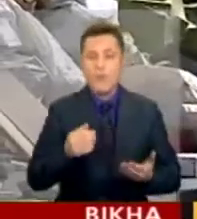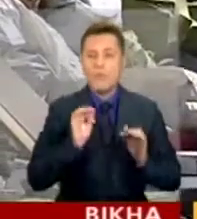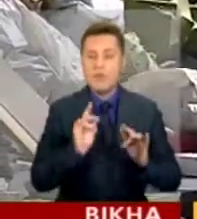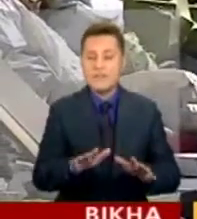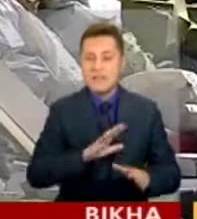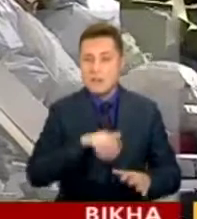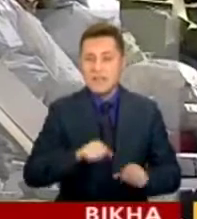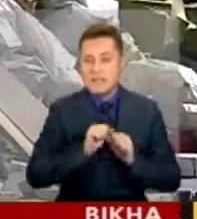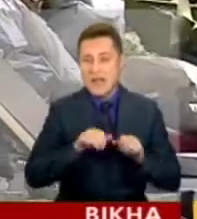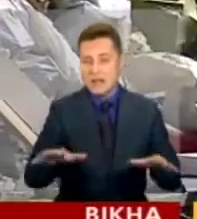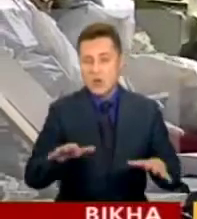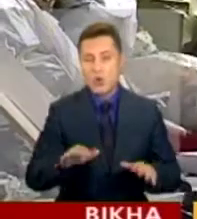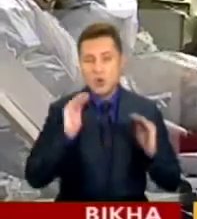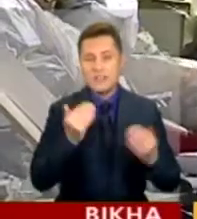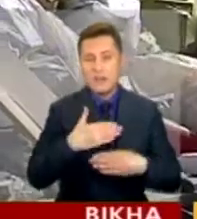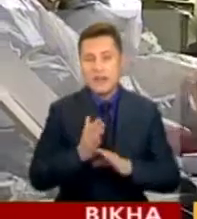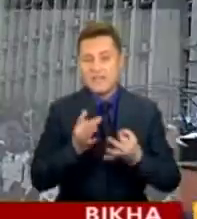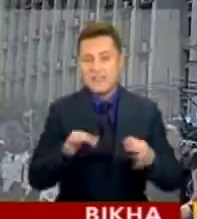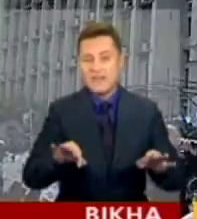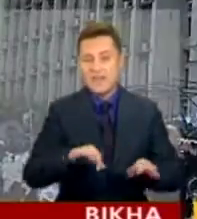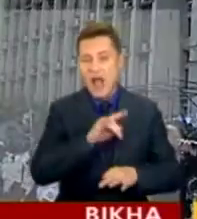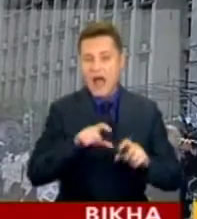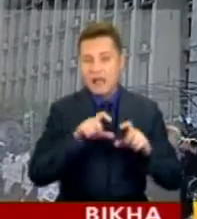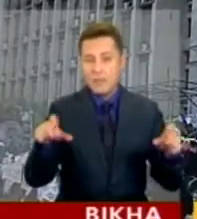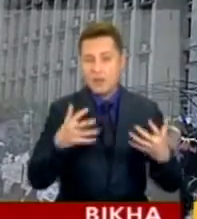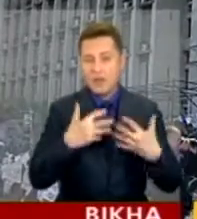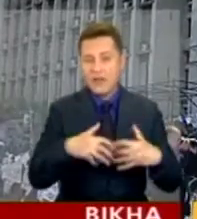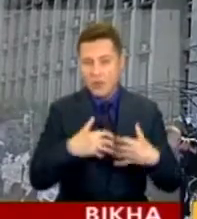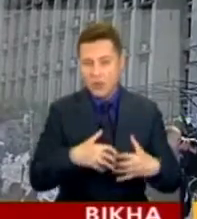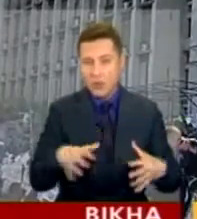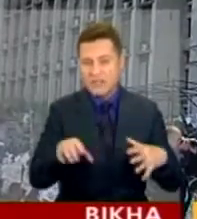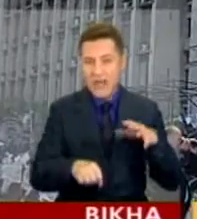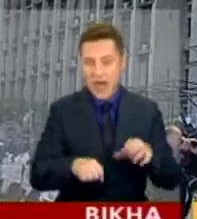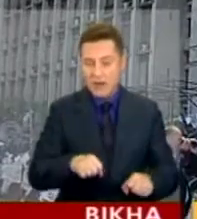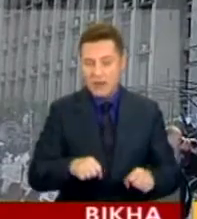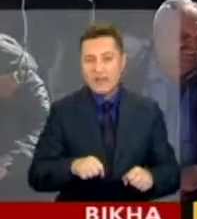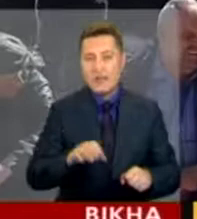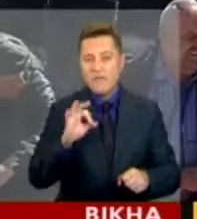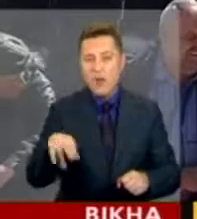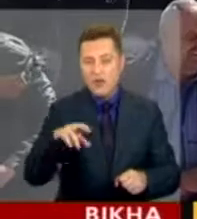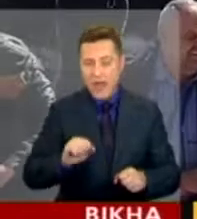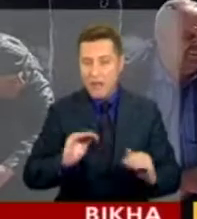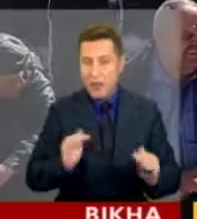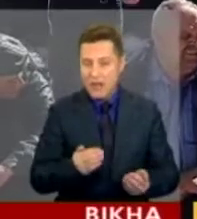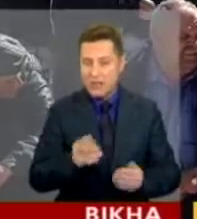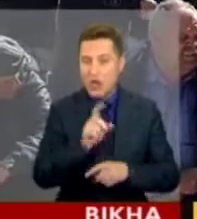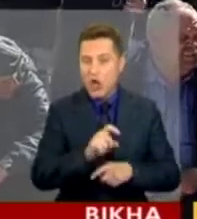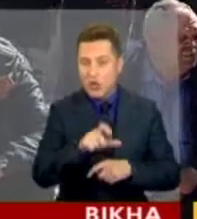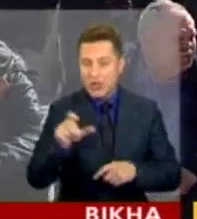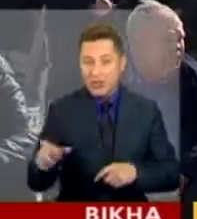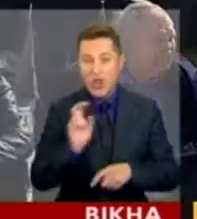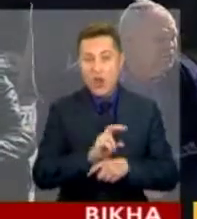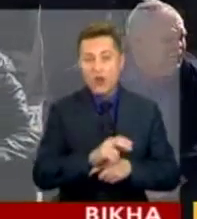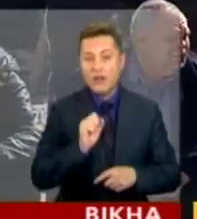сепаратистів у Маріуполі та визволення аеродрому в Краматорську загарбників у будівлі ОДА значно поменшало. Донечани ж ходять сюди як на